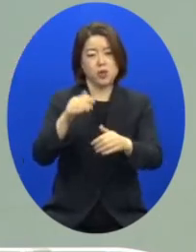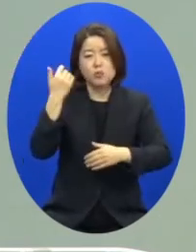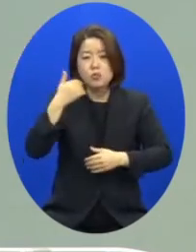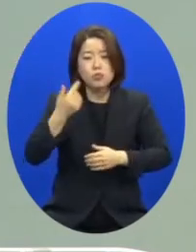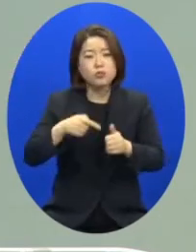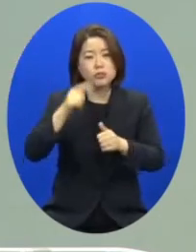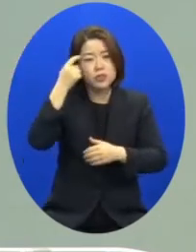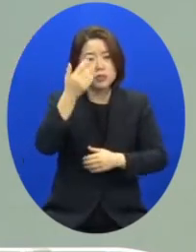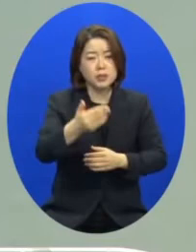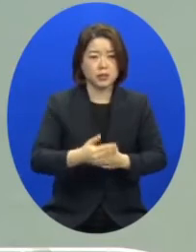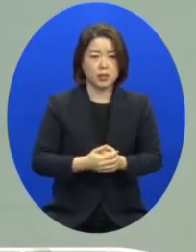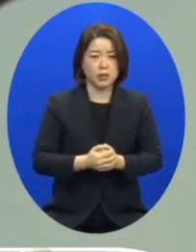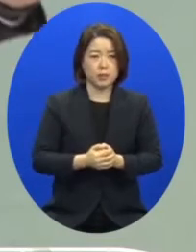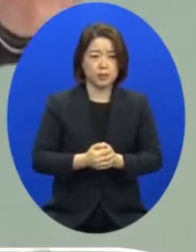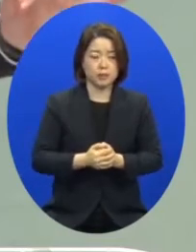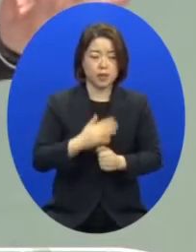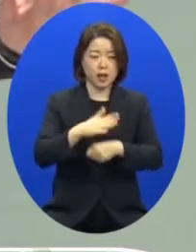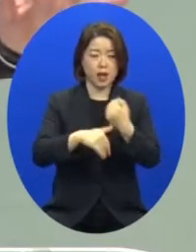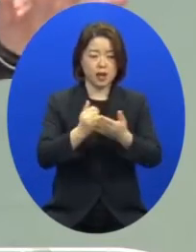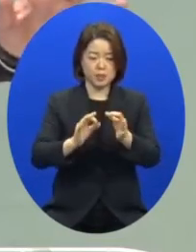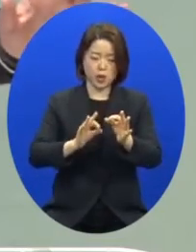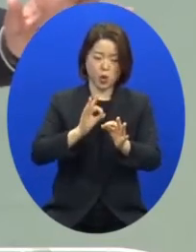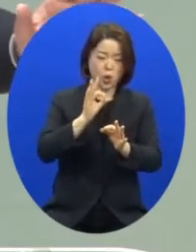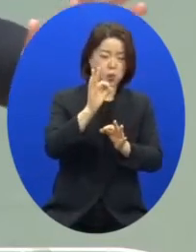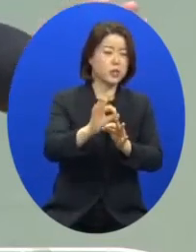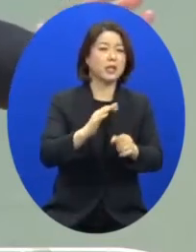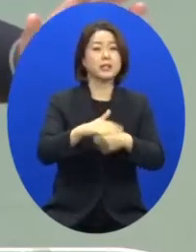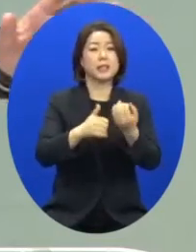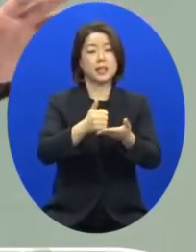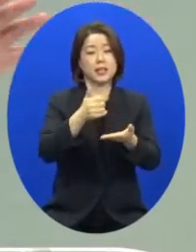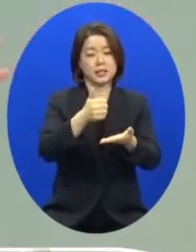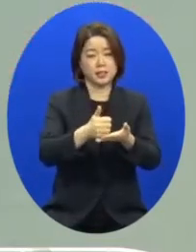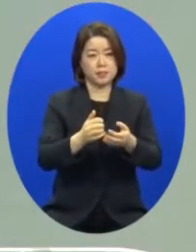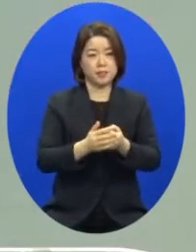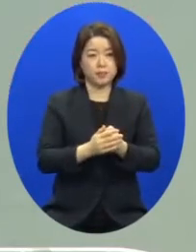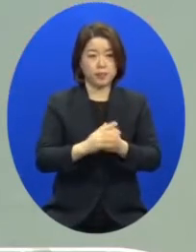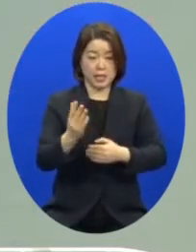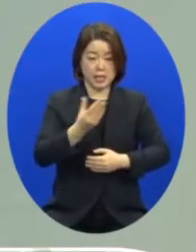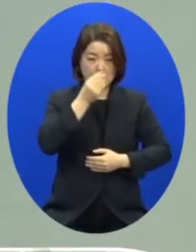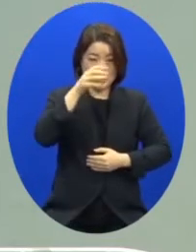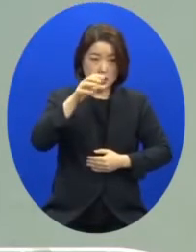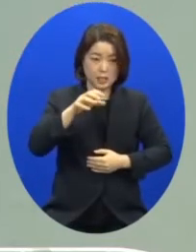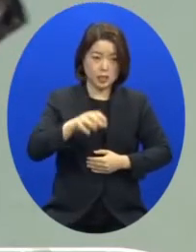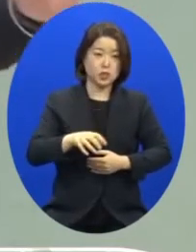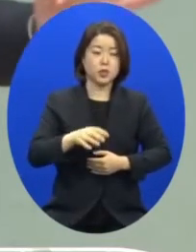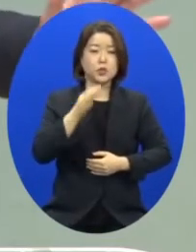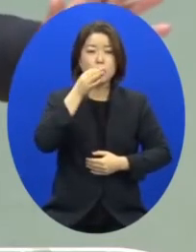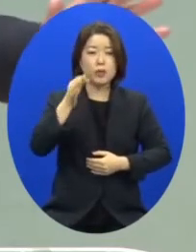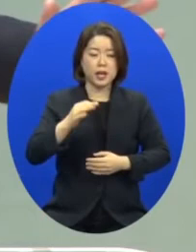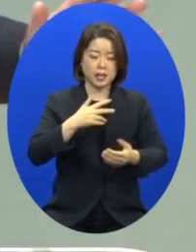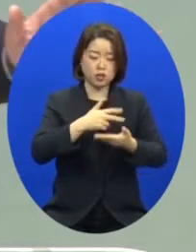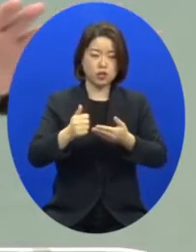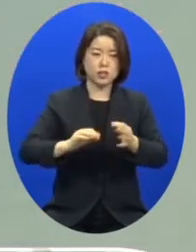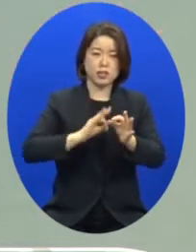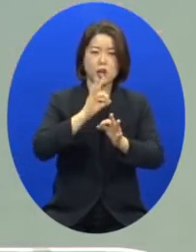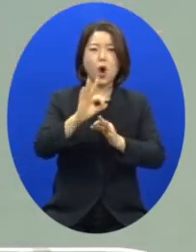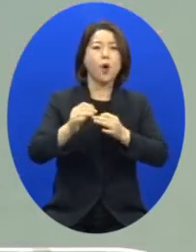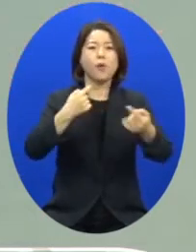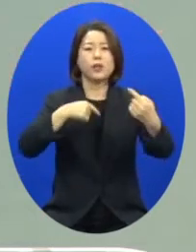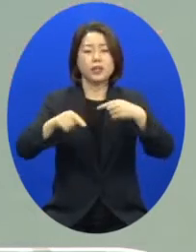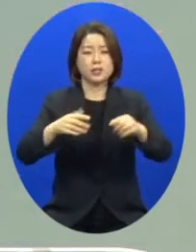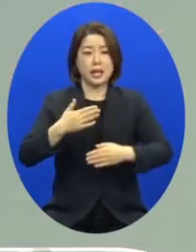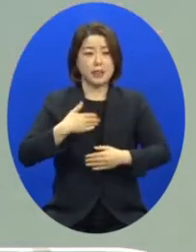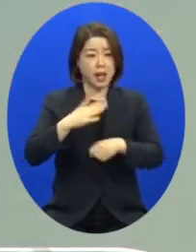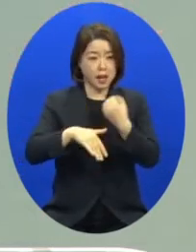하나님은 유원 하신 하나님 10절에 시온아 주님께서 요원이다 수도 있습니다 나의